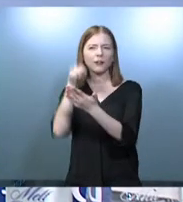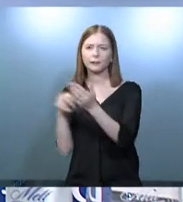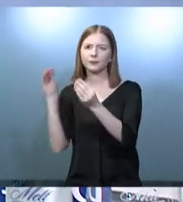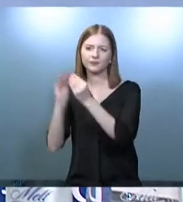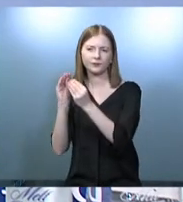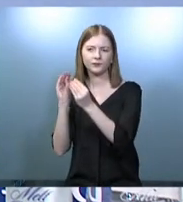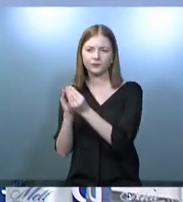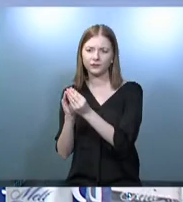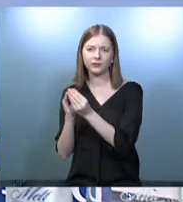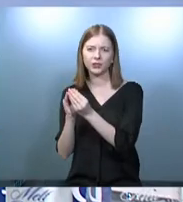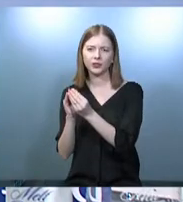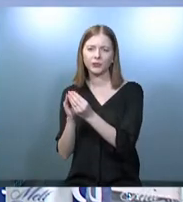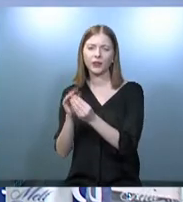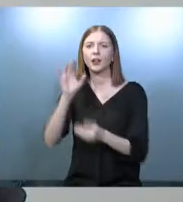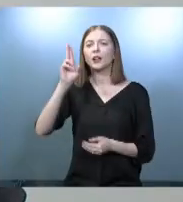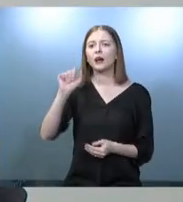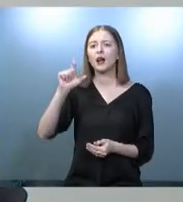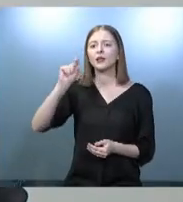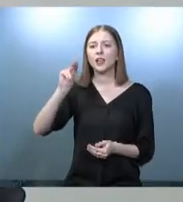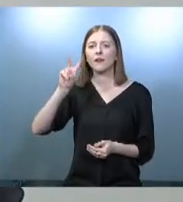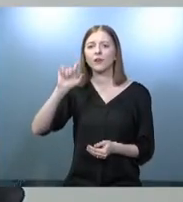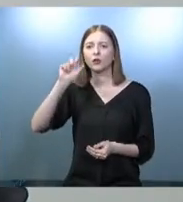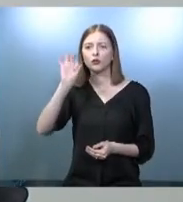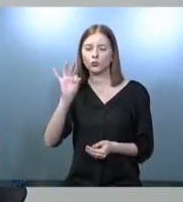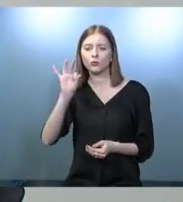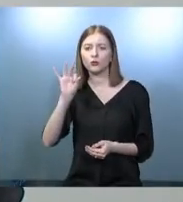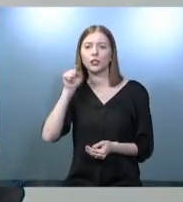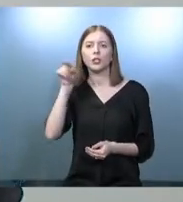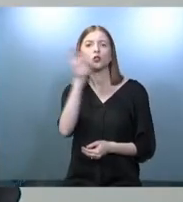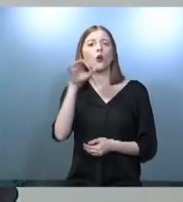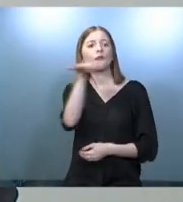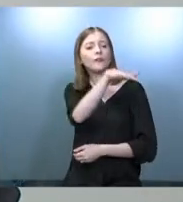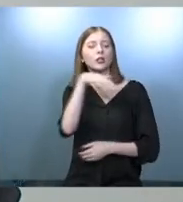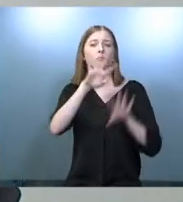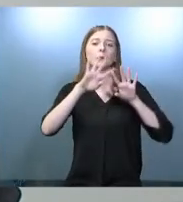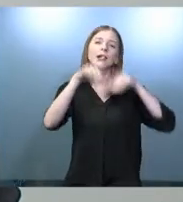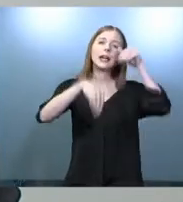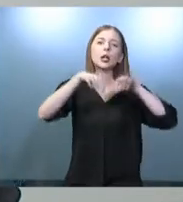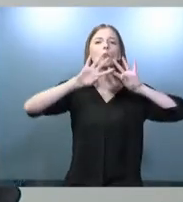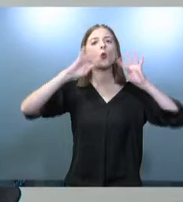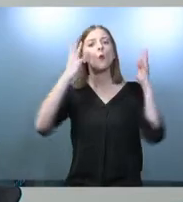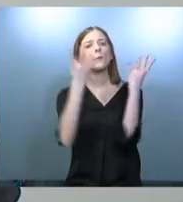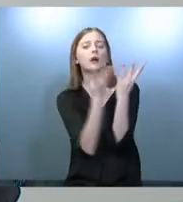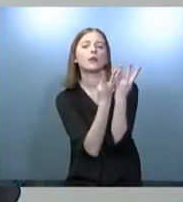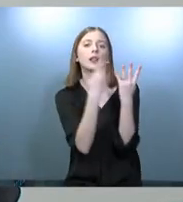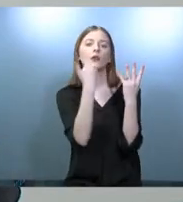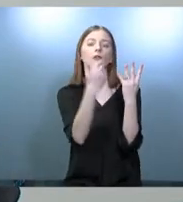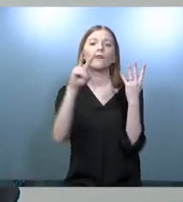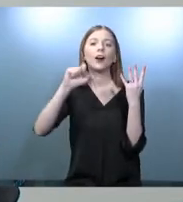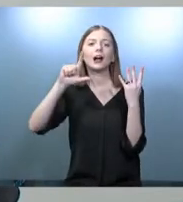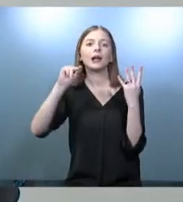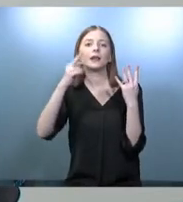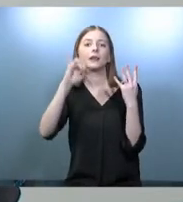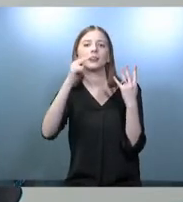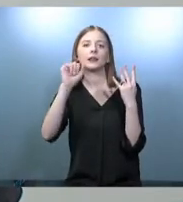sąrašą, kreipiuosi į Arūną Kacevičių, kuris atstovauja Visuomenės rinkimų komitetui, Valentino Tamulio komandą Mūsų krašto